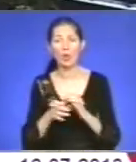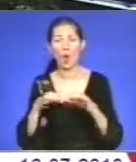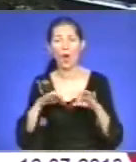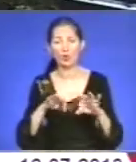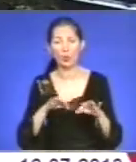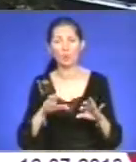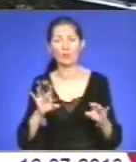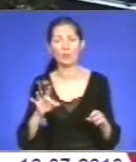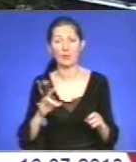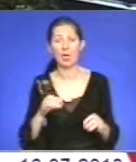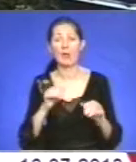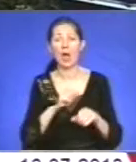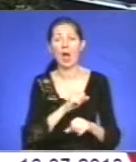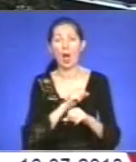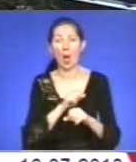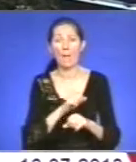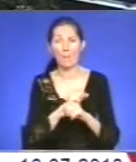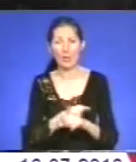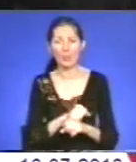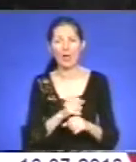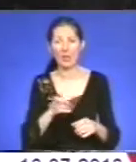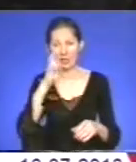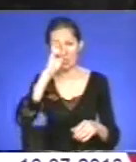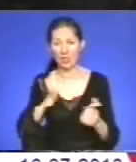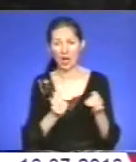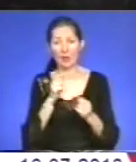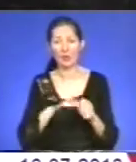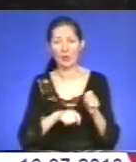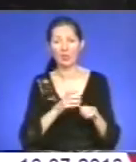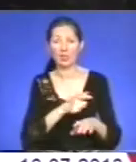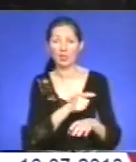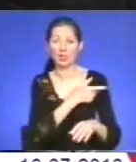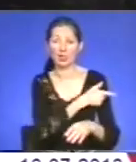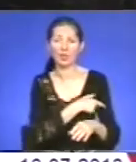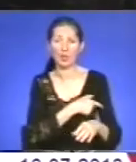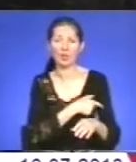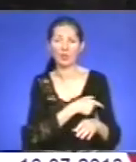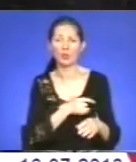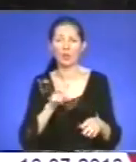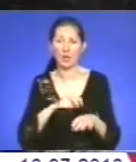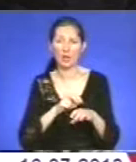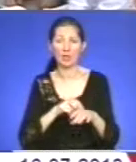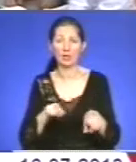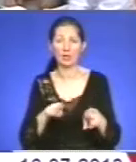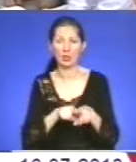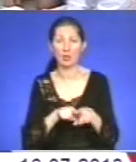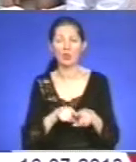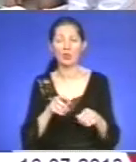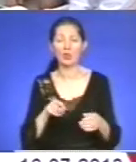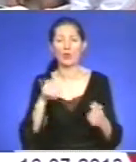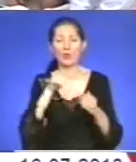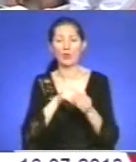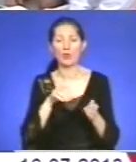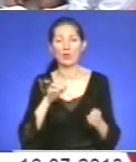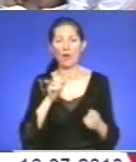постах Державтоінспекції чергуватимуть медики. Також запропонували встановлювати відеореєстратори. Така ініціатива, на